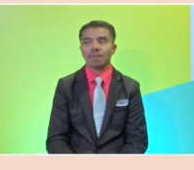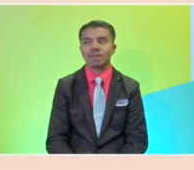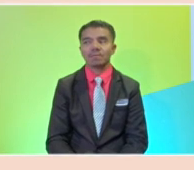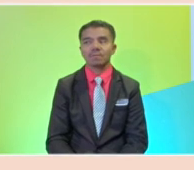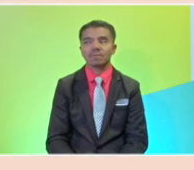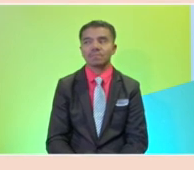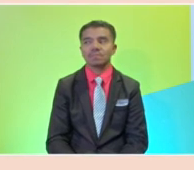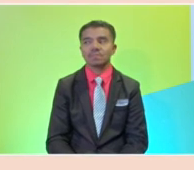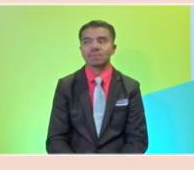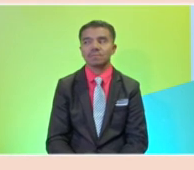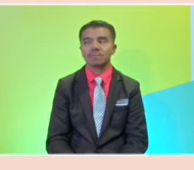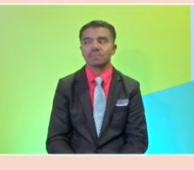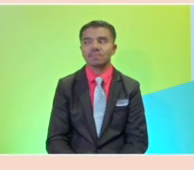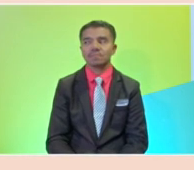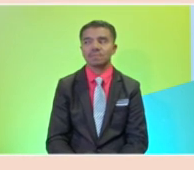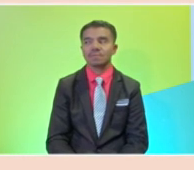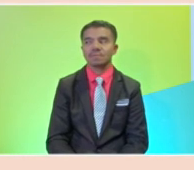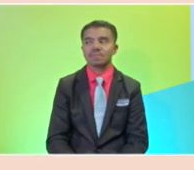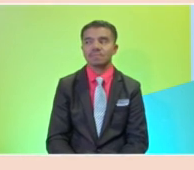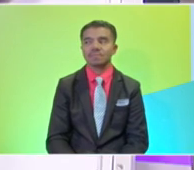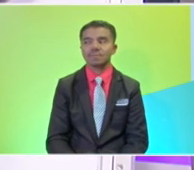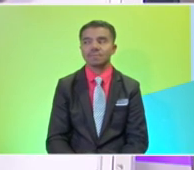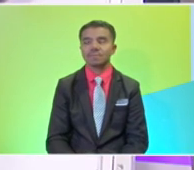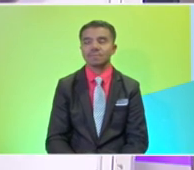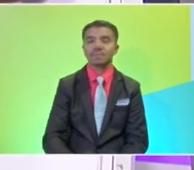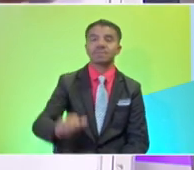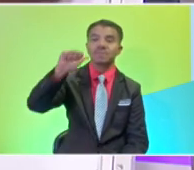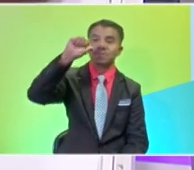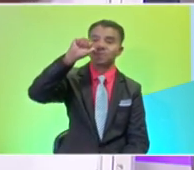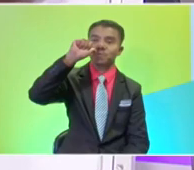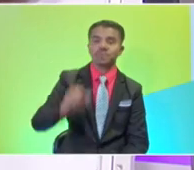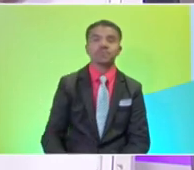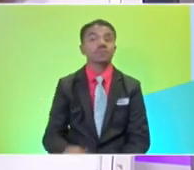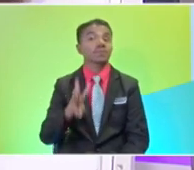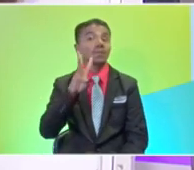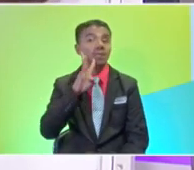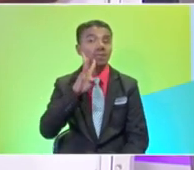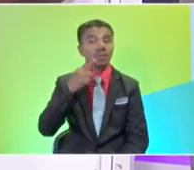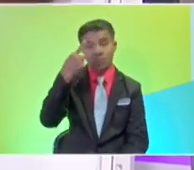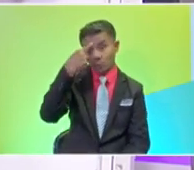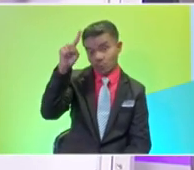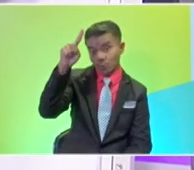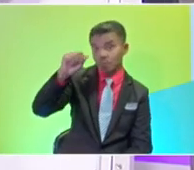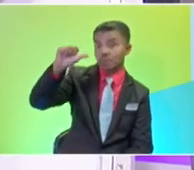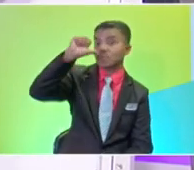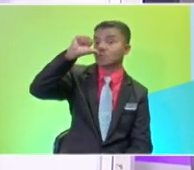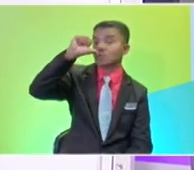air kita minum Ustazah y